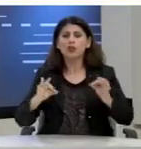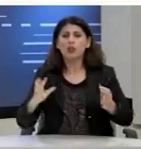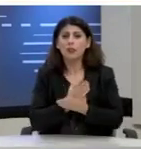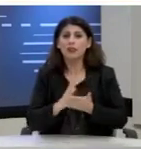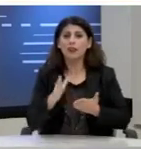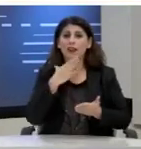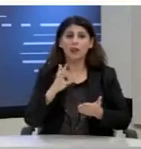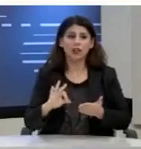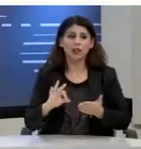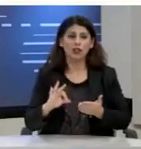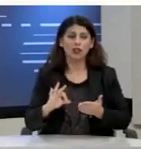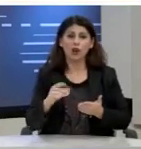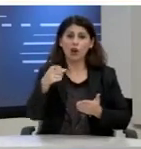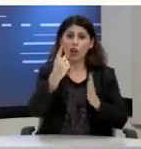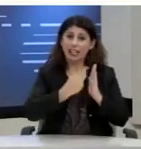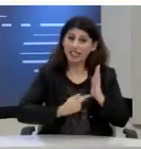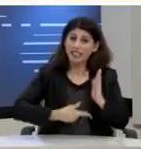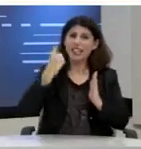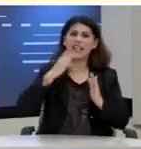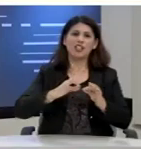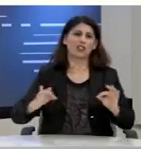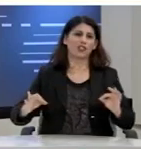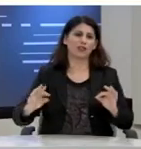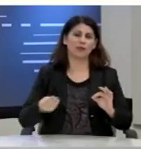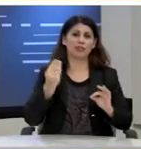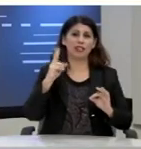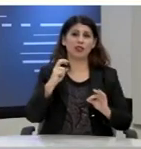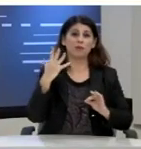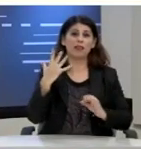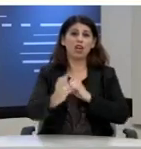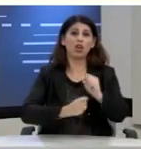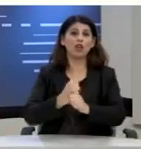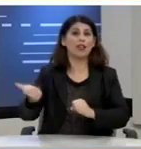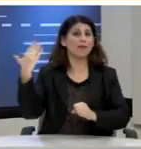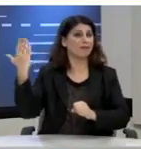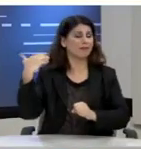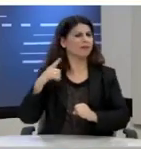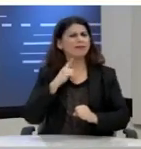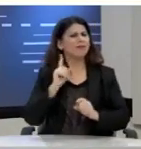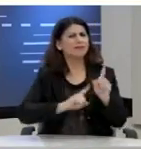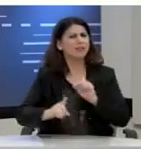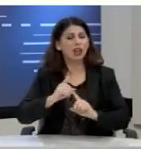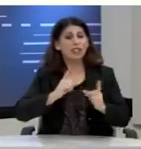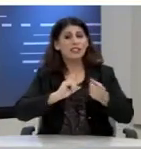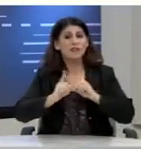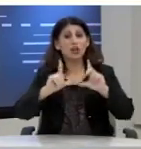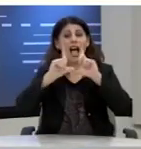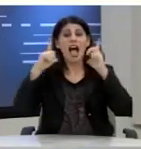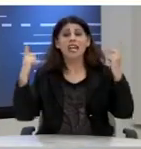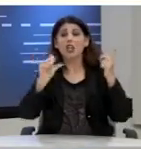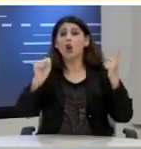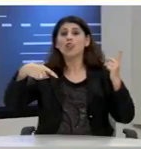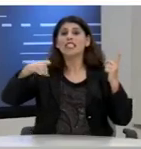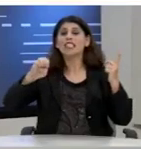Διότι εκρύφτει ένα ιστορικό γεγονός, το οποίο βρίσκεται 25 χρόνια πίσω. Ποιο είναι αυτό? Η συμφωνία του Αγίου Στεφάνου,